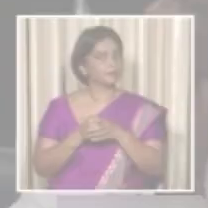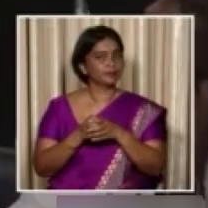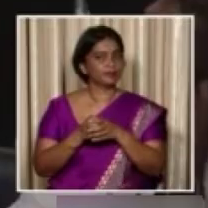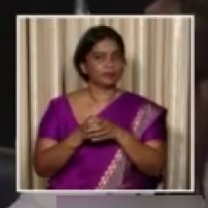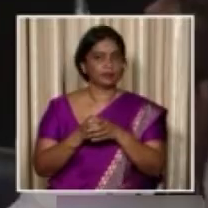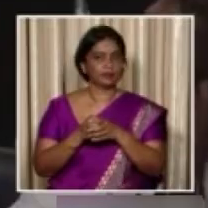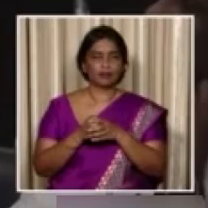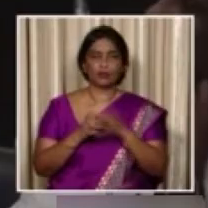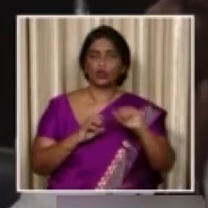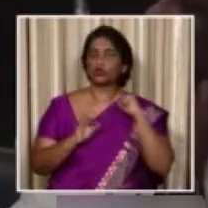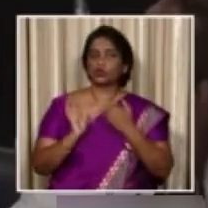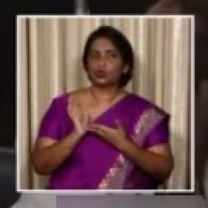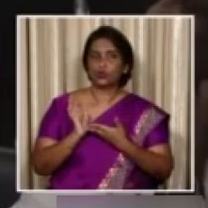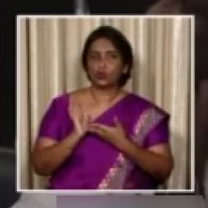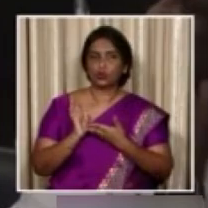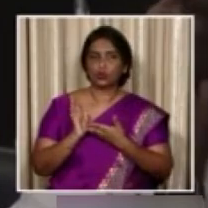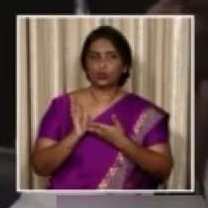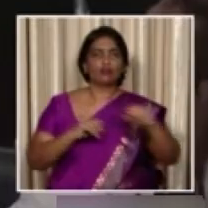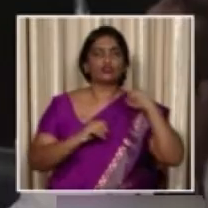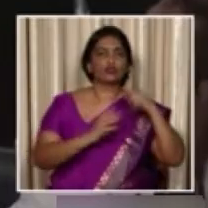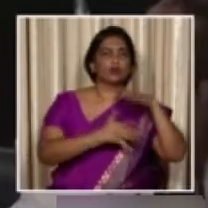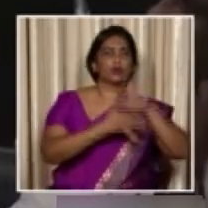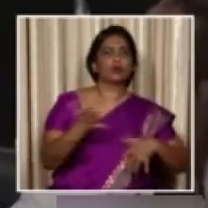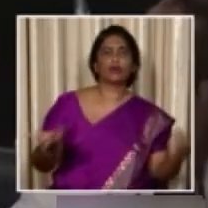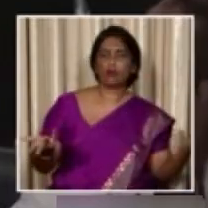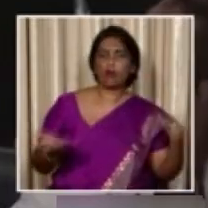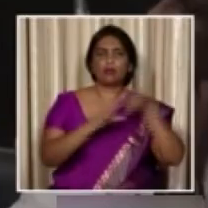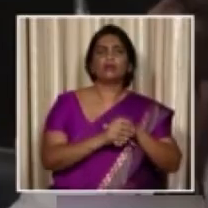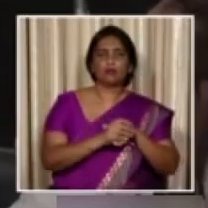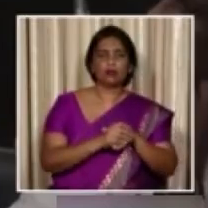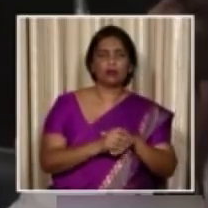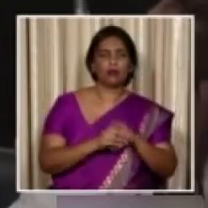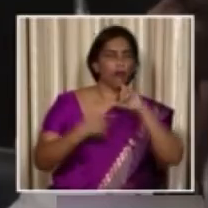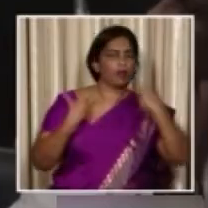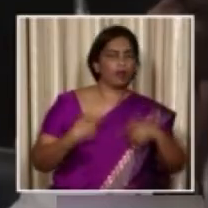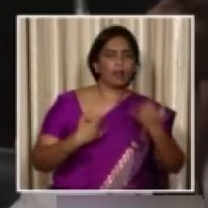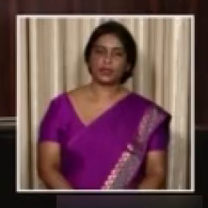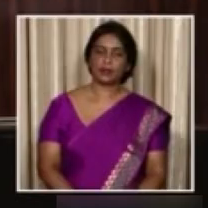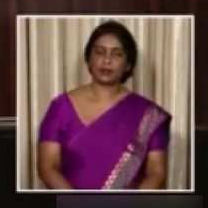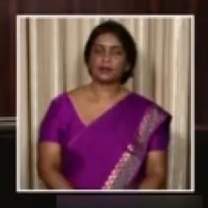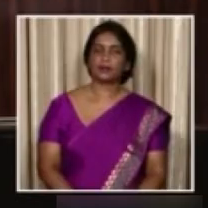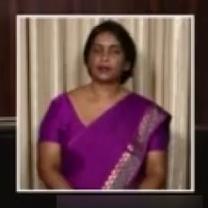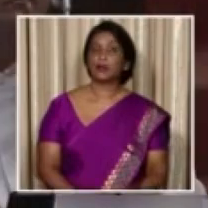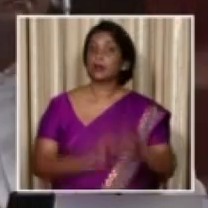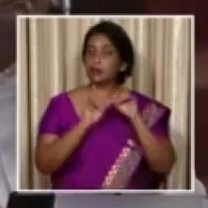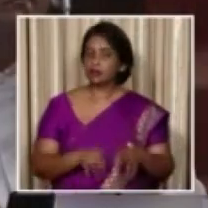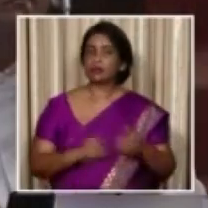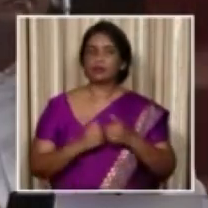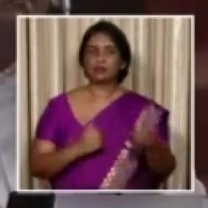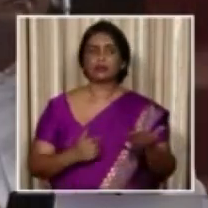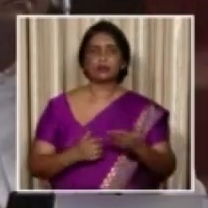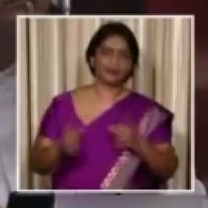තියෙන වේට් එක මොකද්ද? මේ කරන කාර්ය කළාම ඩිෆෙන්ස් මේ කවුන්සිල්ලට හරිම ලේසි නඩුව කඩා ගන්න. මේ වගේ දේවල් කරන්නේ